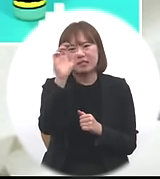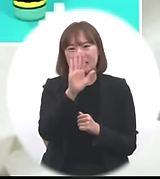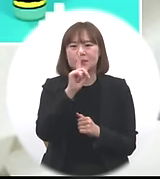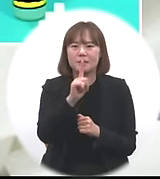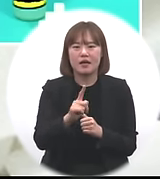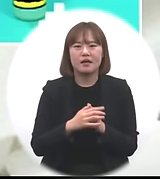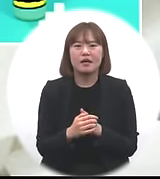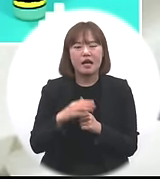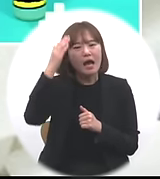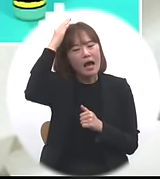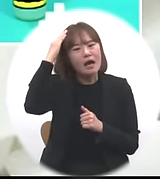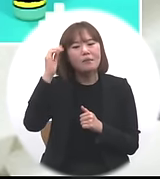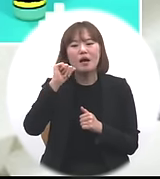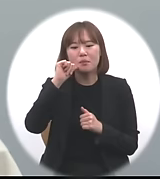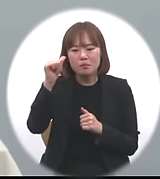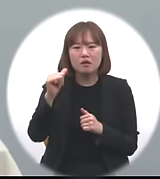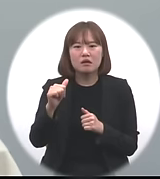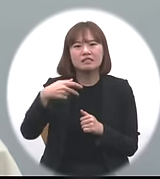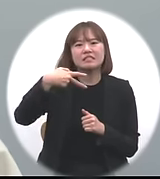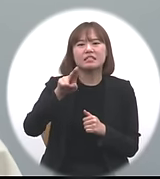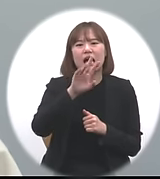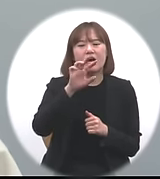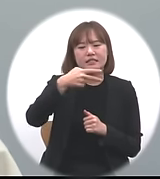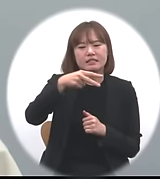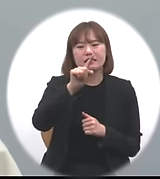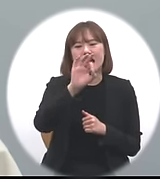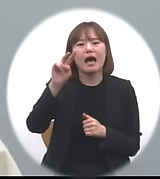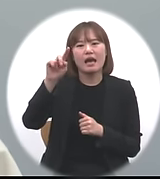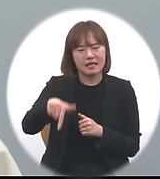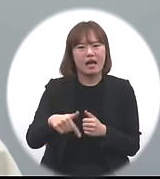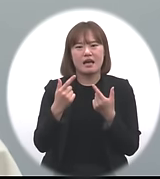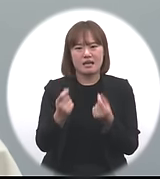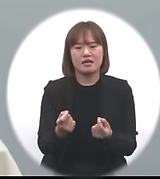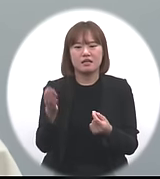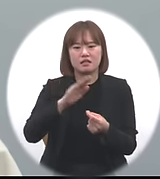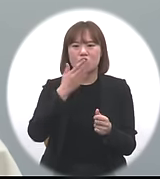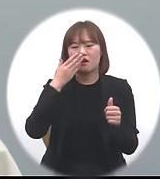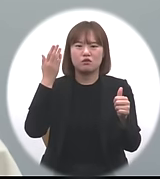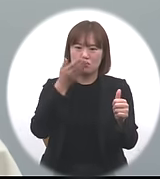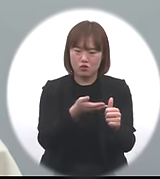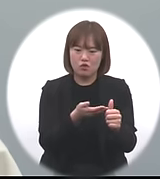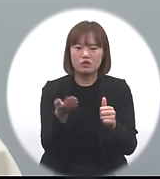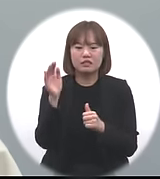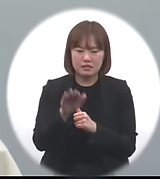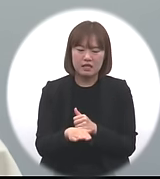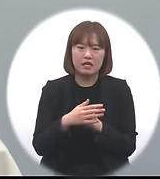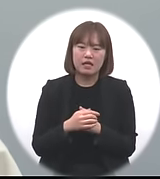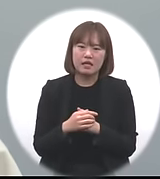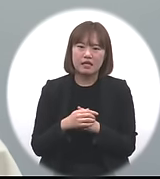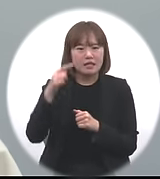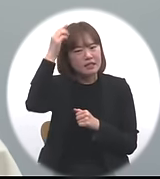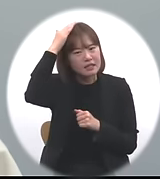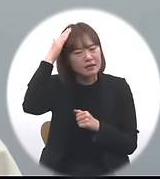않습니까? 까만 물은 사약이었어요. 그 먹으면 안 되게 생겼는데 하여간 저걸 준단 말이죠. 근데 저거는